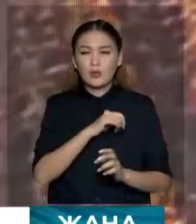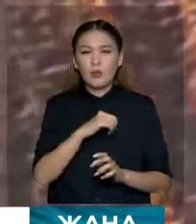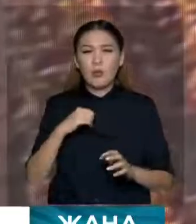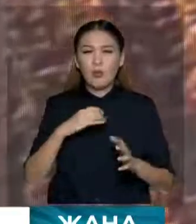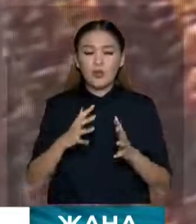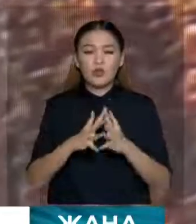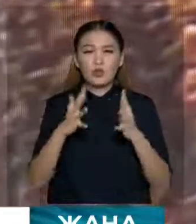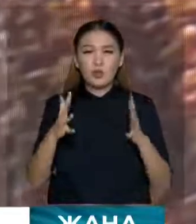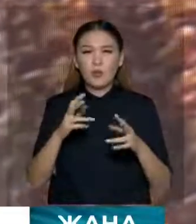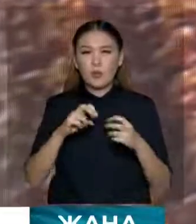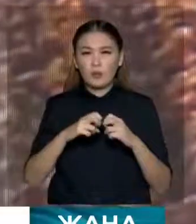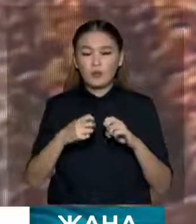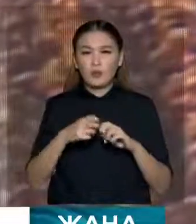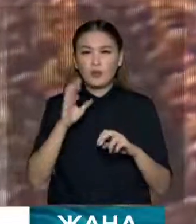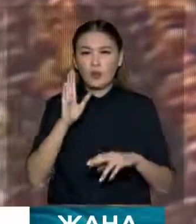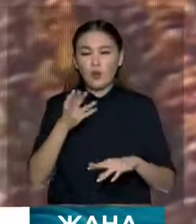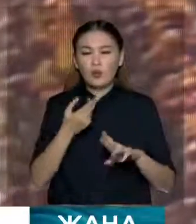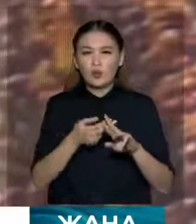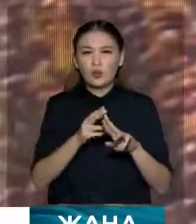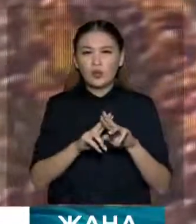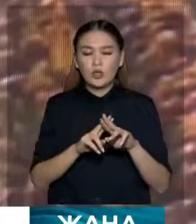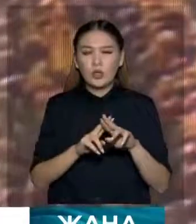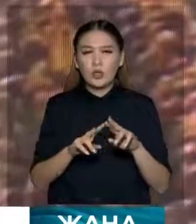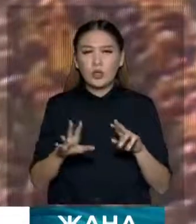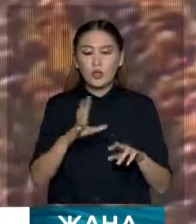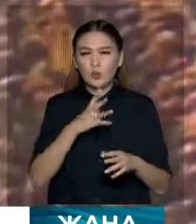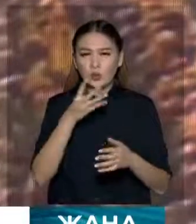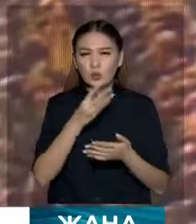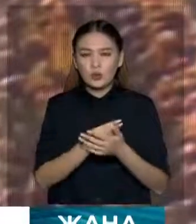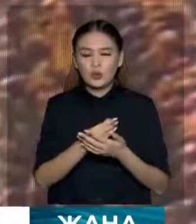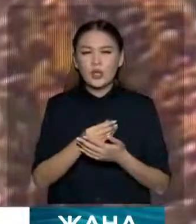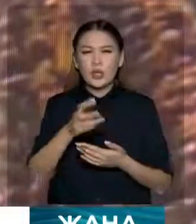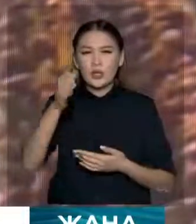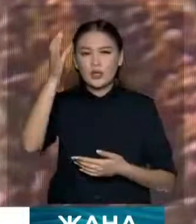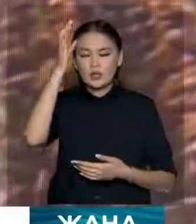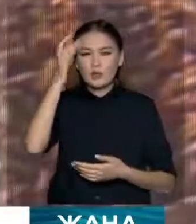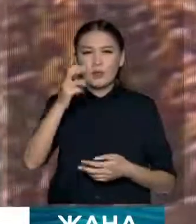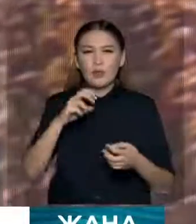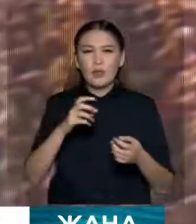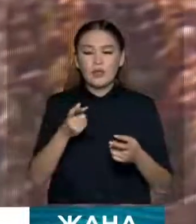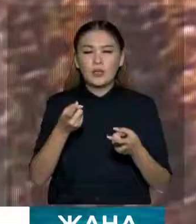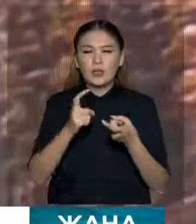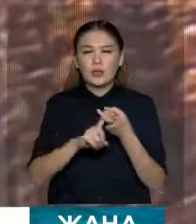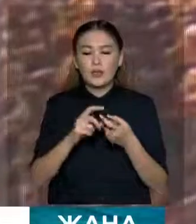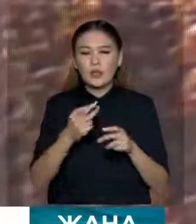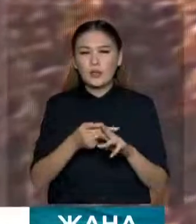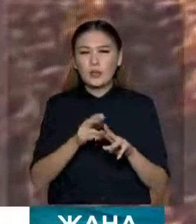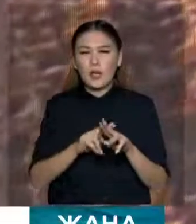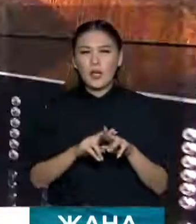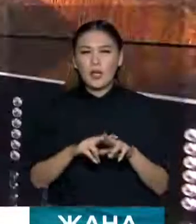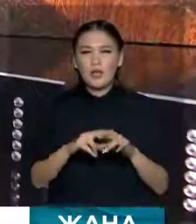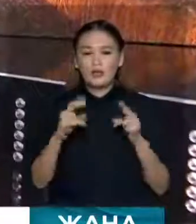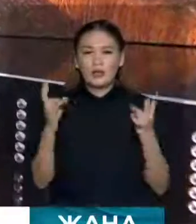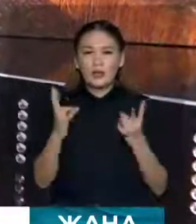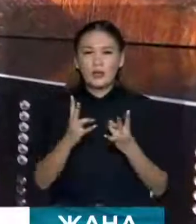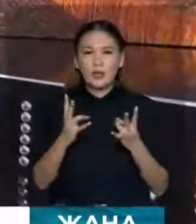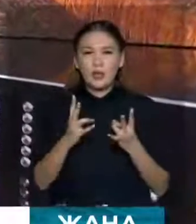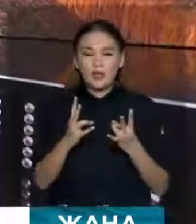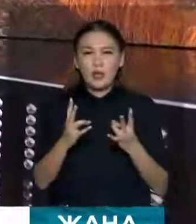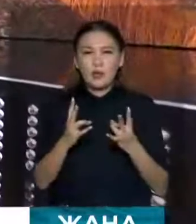шешіледі. Енді тек қана бізге өзімізге байланысты, ғылымдарға байланысты. Біз қазір сапалы деңгейде тиімді